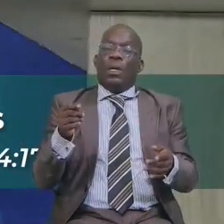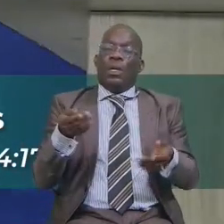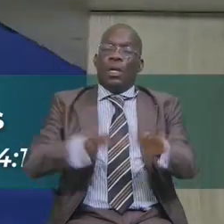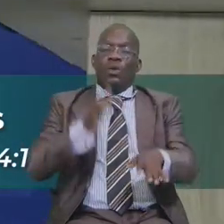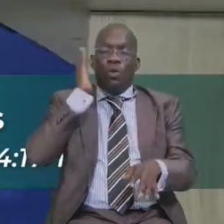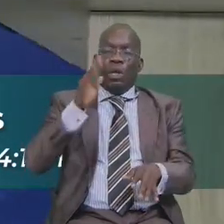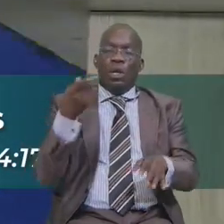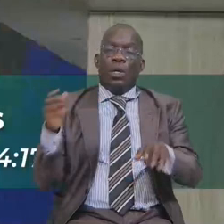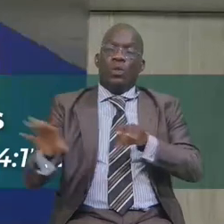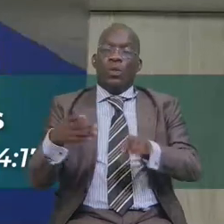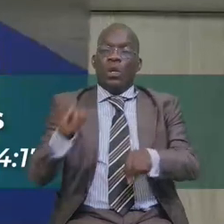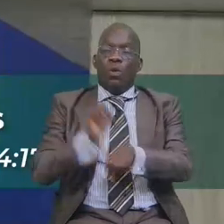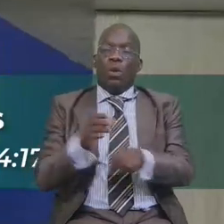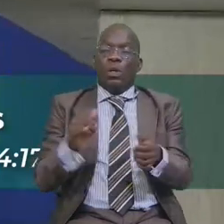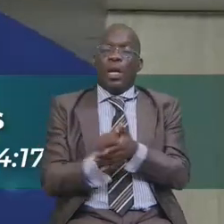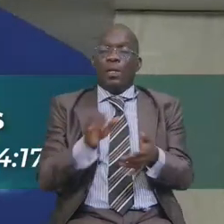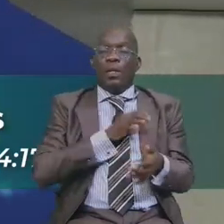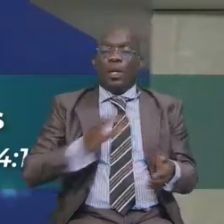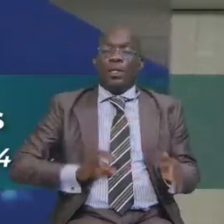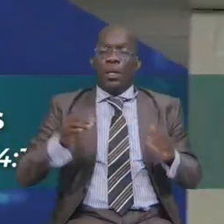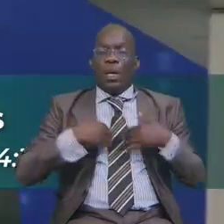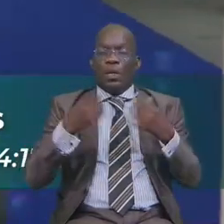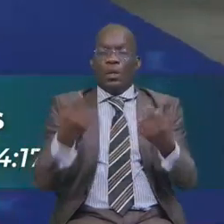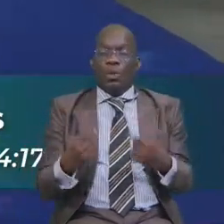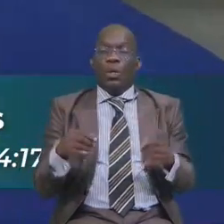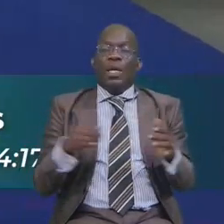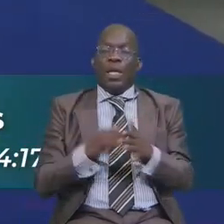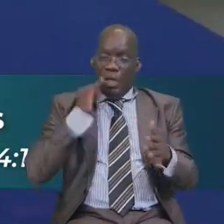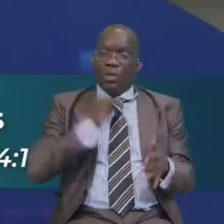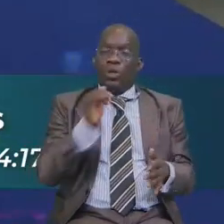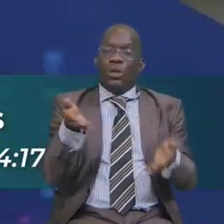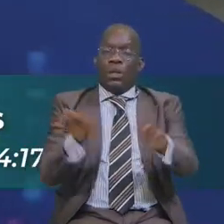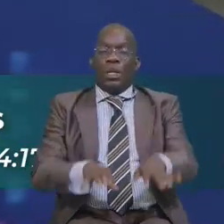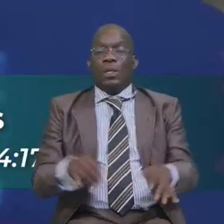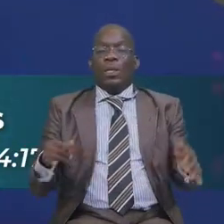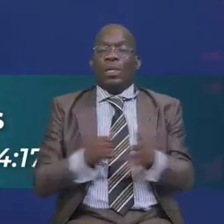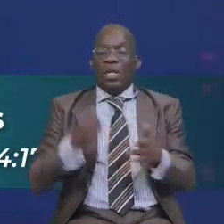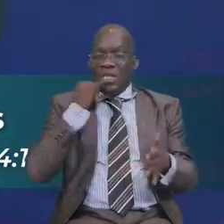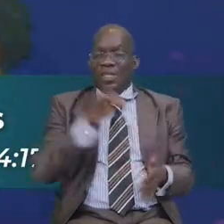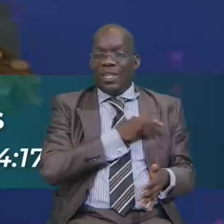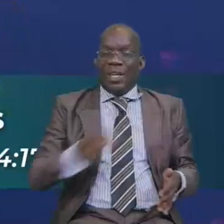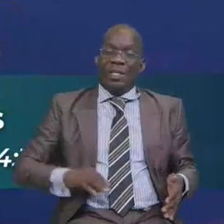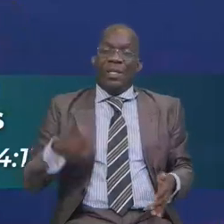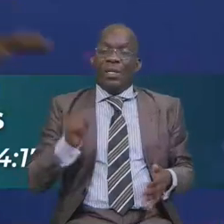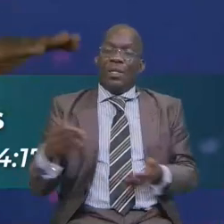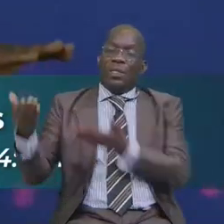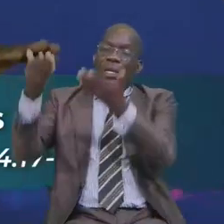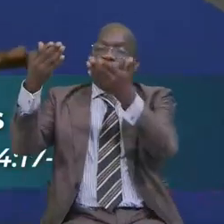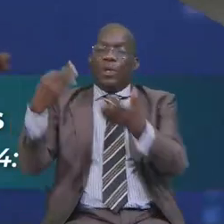dit que Christ est venu faire. Ce n'est pas la mort, c'est Christ. C'est le sacrifice de Christ.